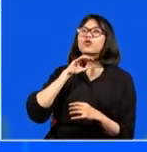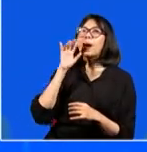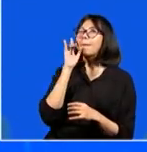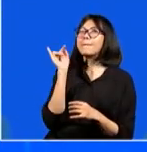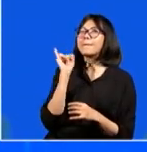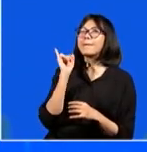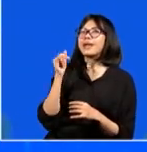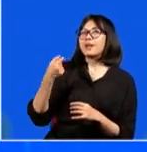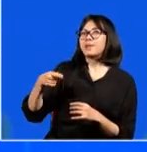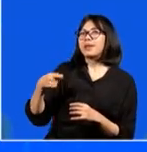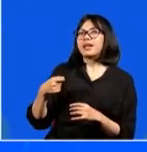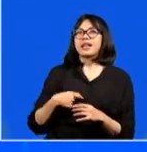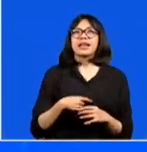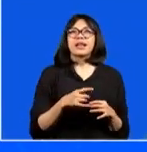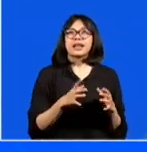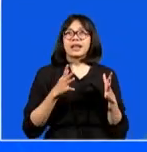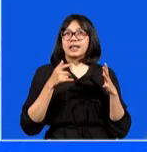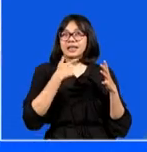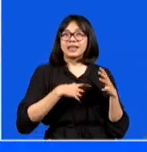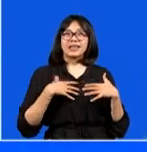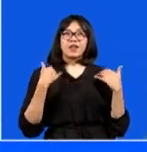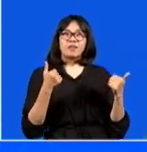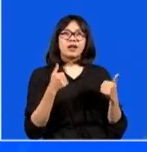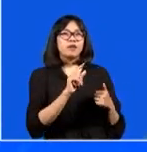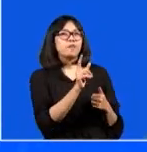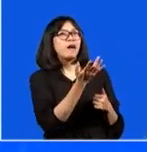keselamatan tergantung masing-masing pada pribadi